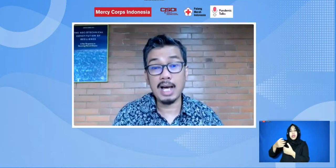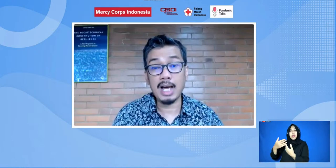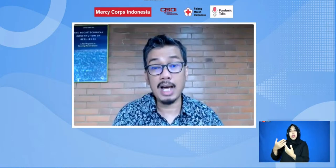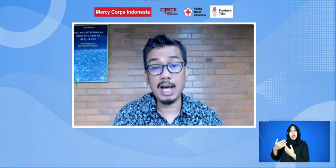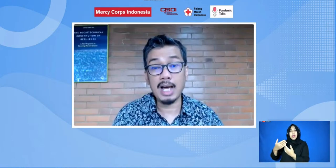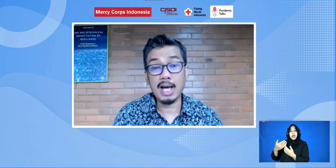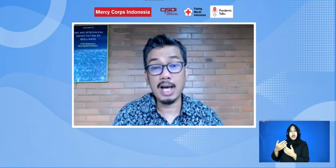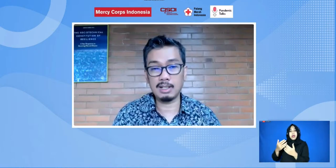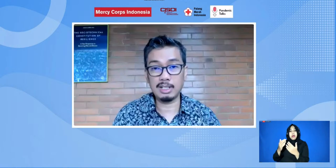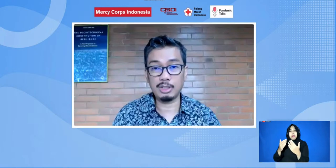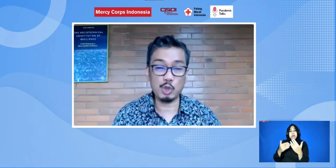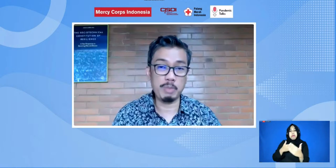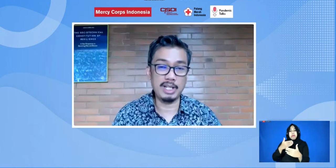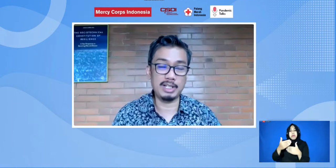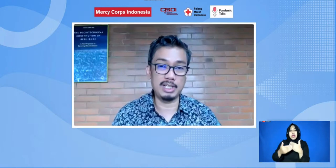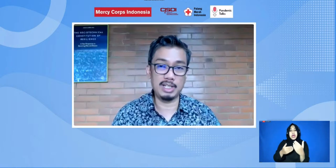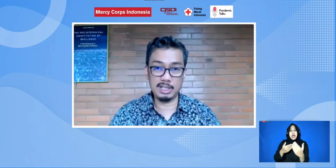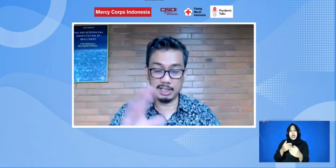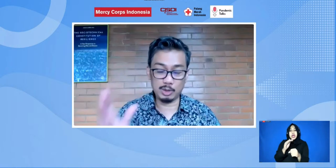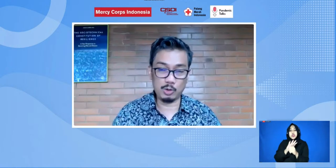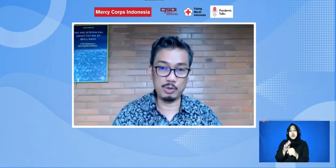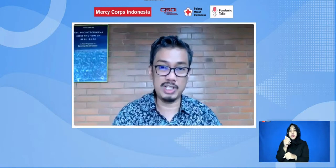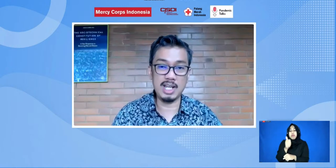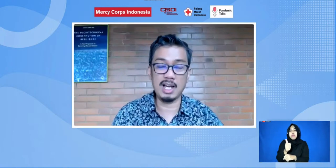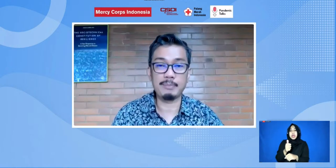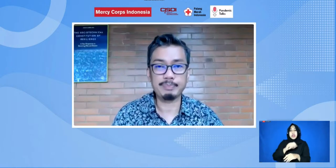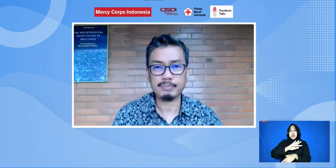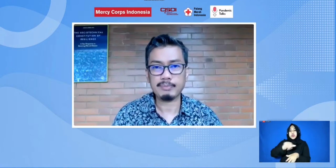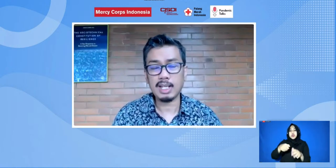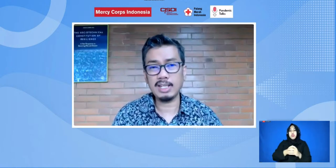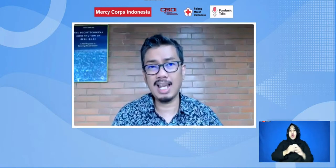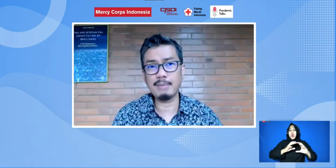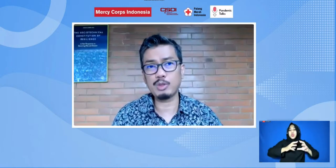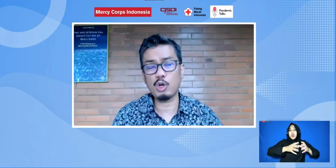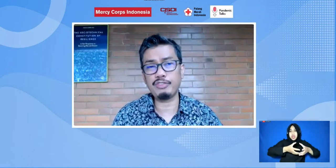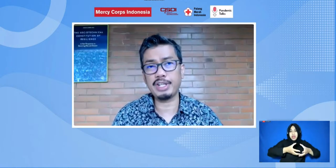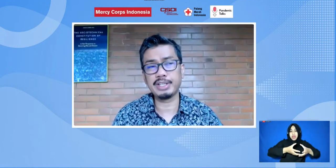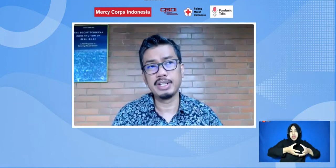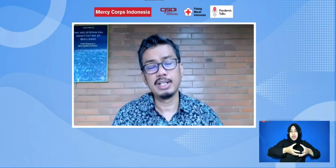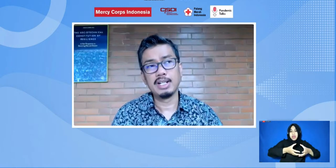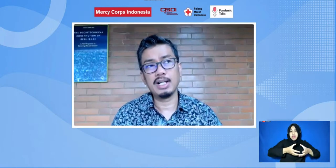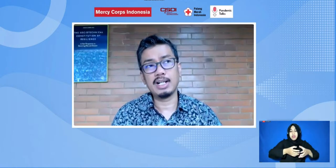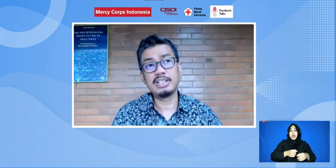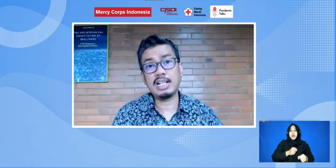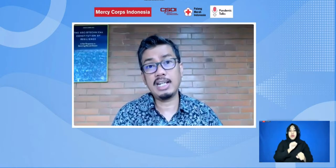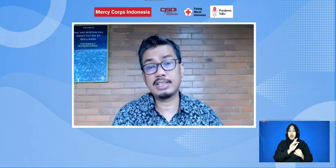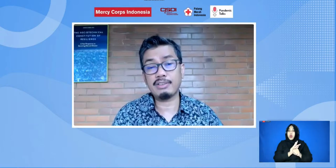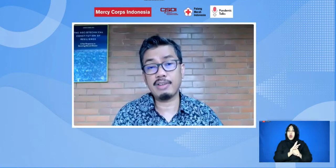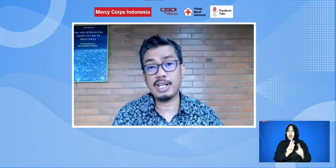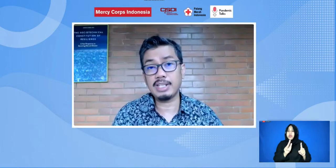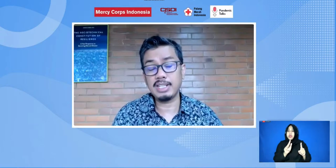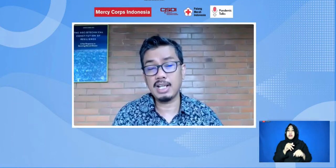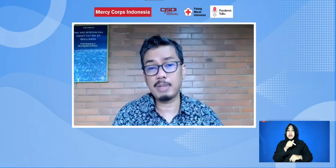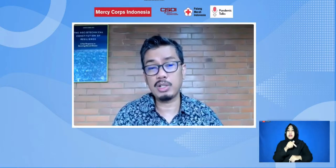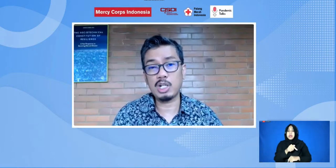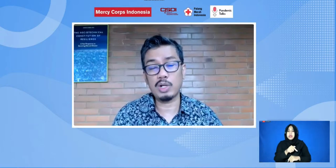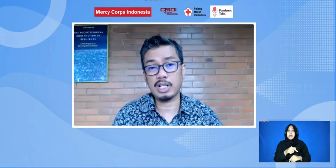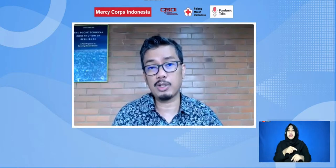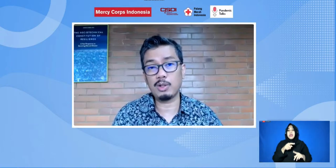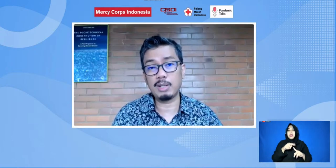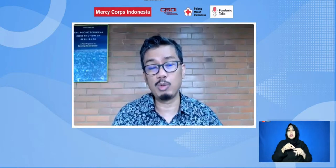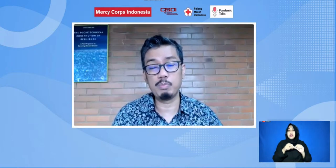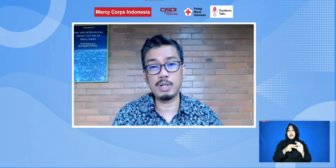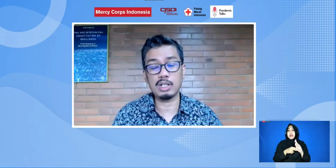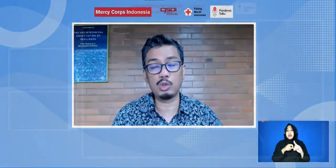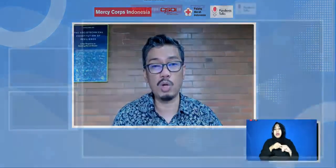penanganan pandemi yang cukup baik di seluruh dunia. Dalam COVID Resilience Ranking yang baru